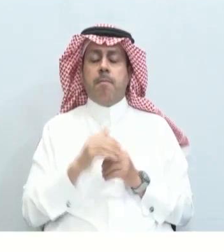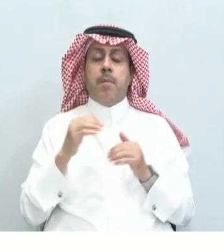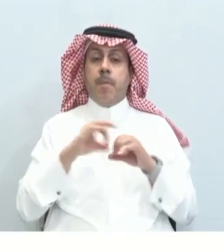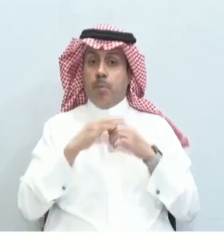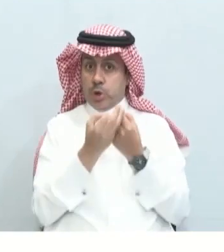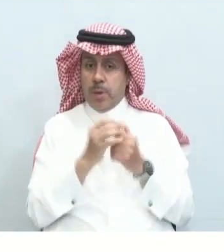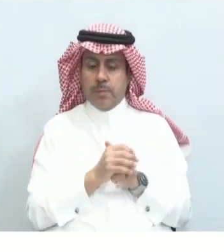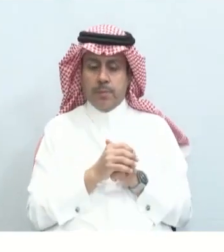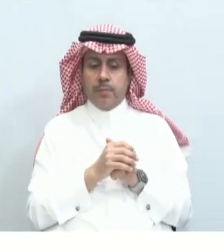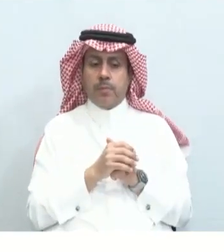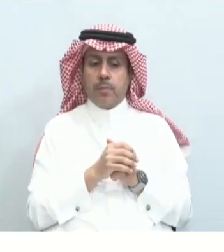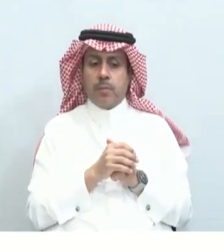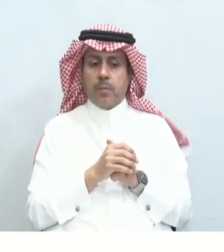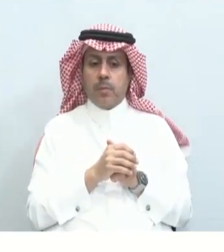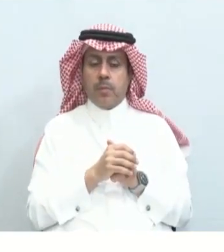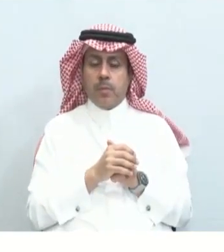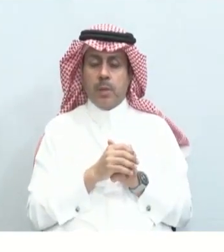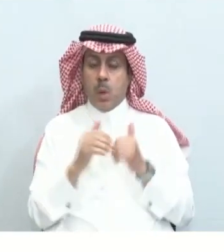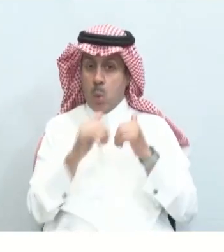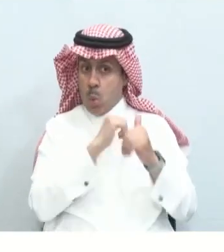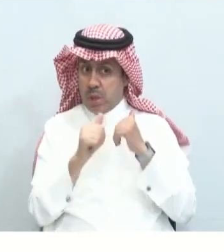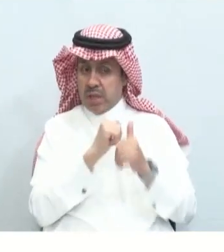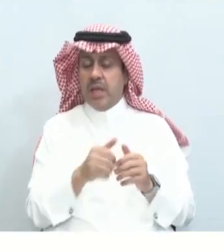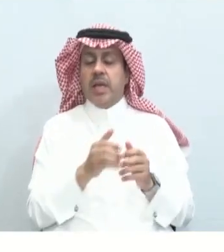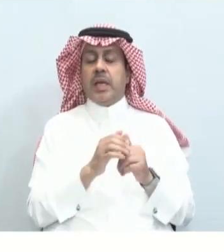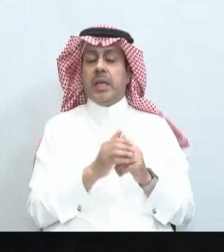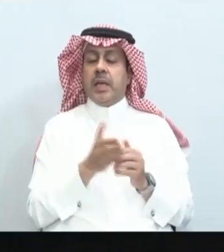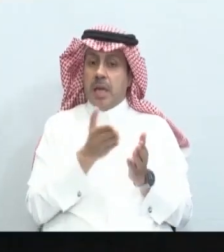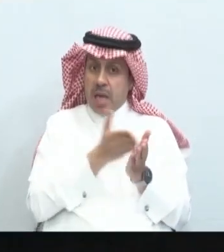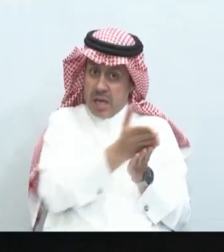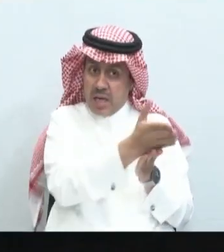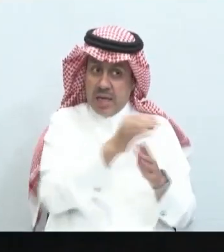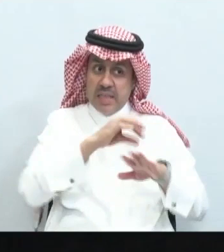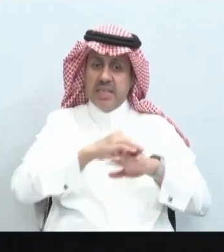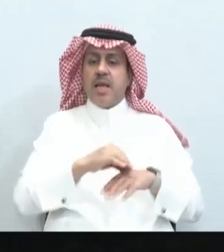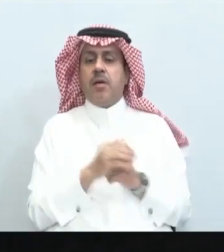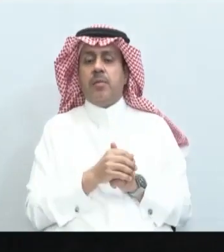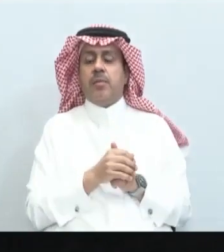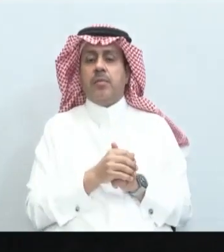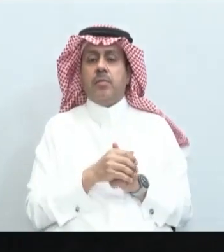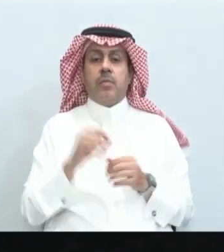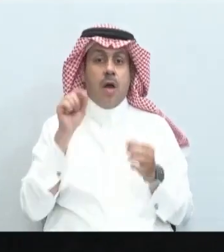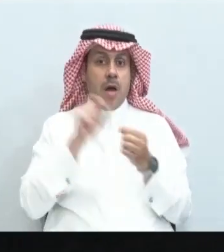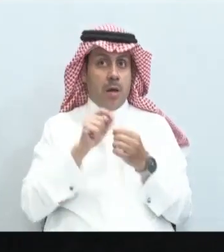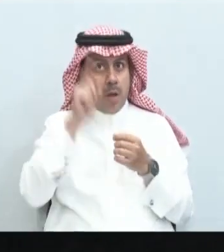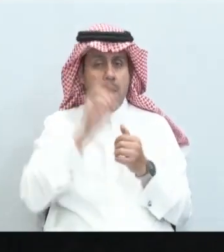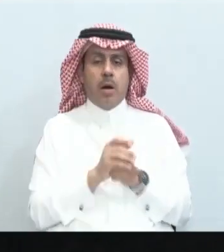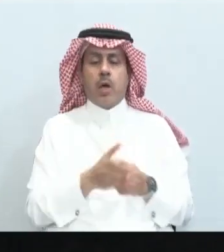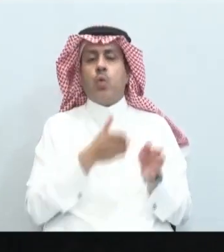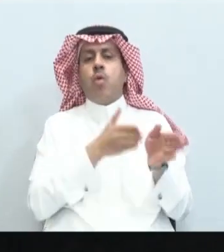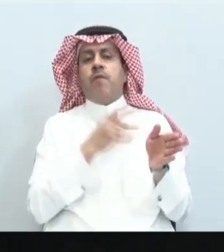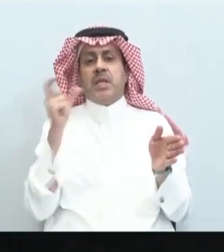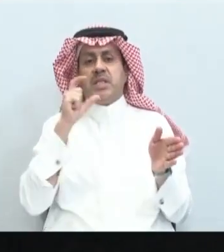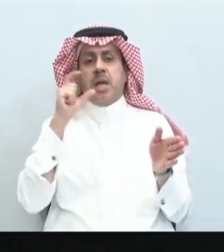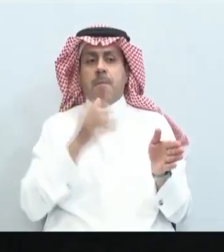المجتمع ويهتدي الى اليها الانسان بفطرته ومن خلال ما يوافق الشريعه الاسلاميه